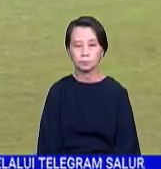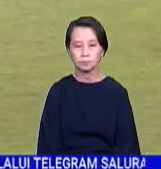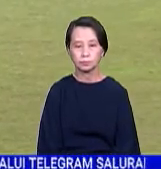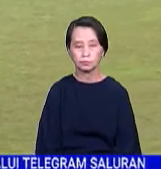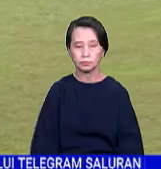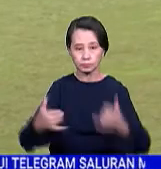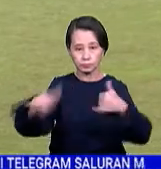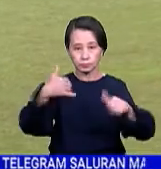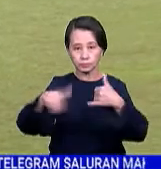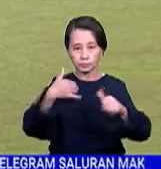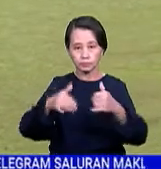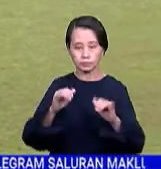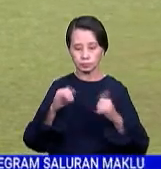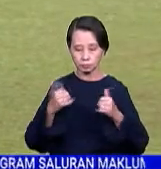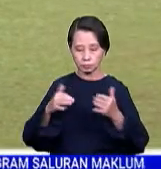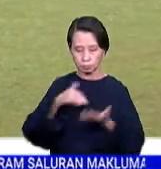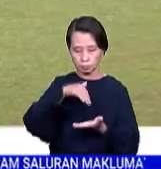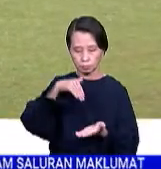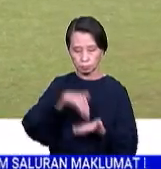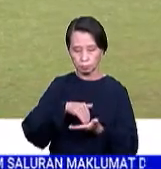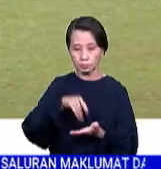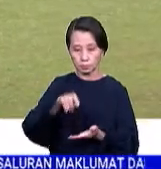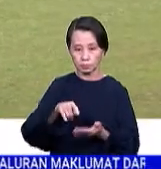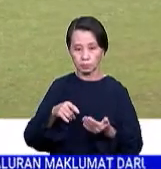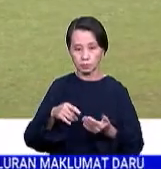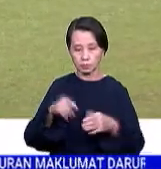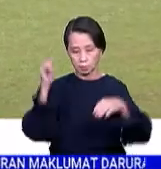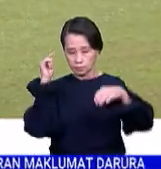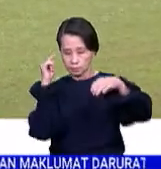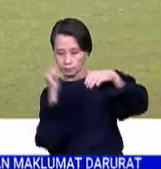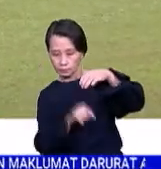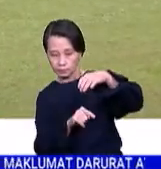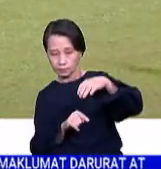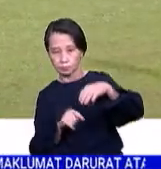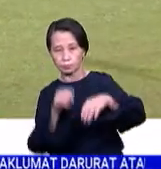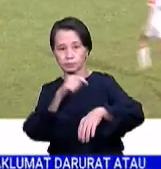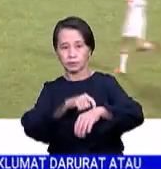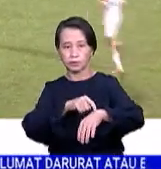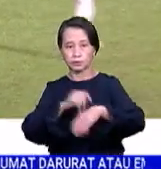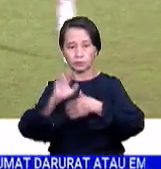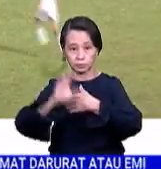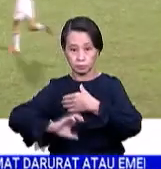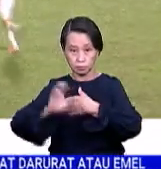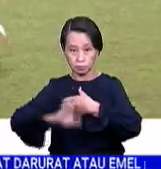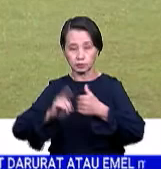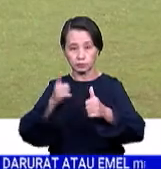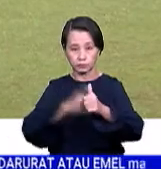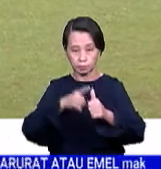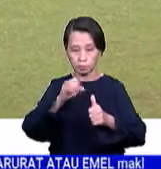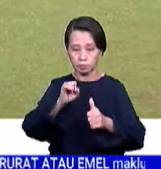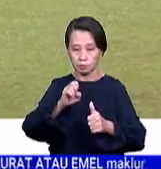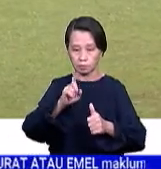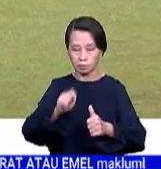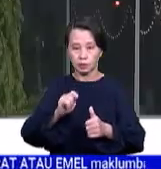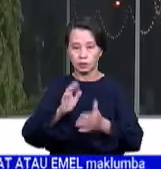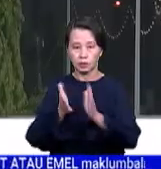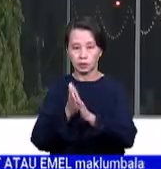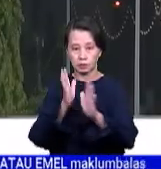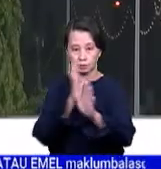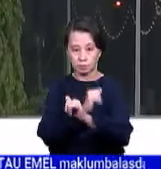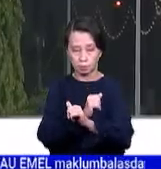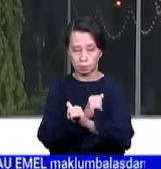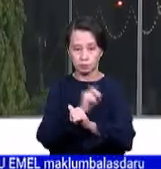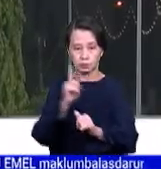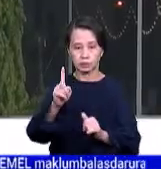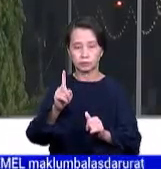Pada aksi itu, pemain tengah Kristi Jaya Silan membuka tirai jaringan pada masa kecederaan babak pertama meletakkan Sarawak United di